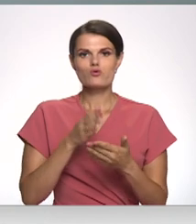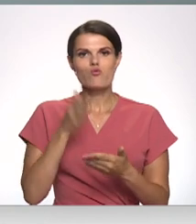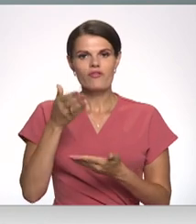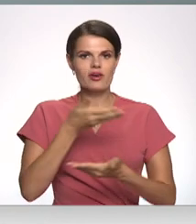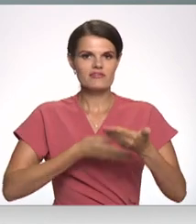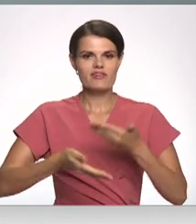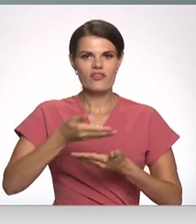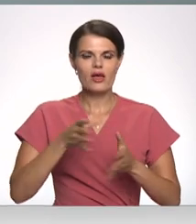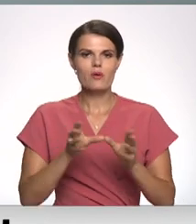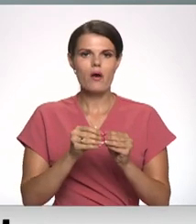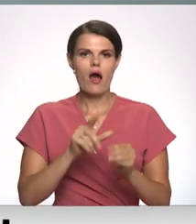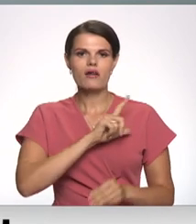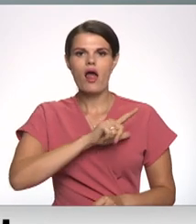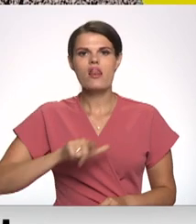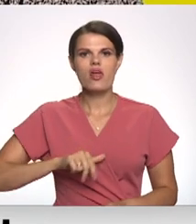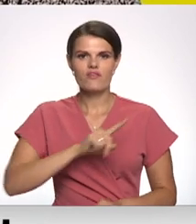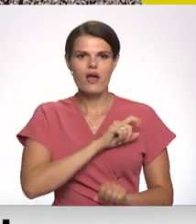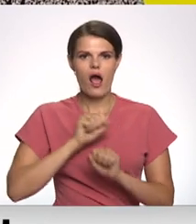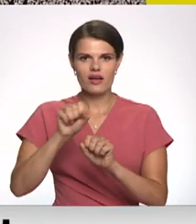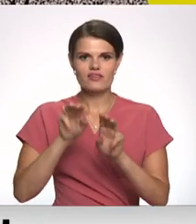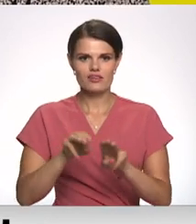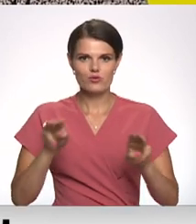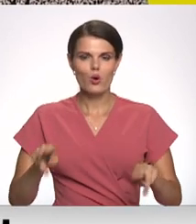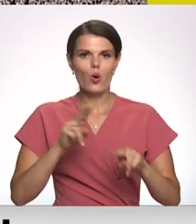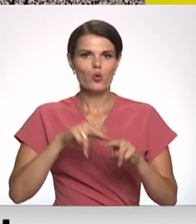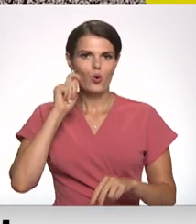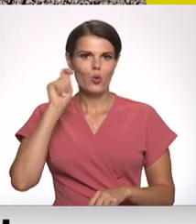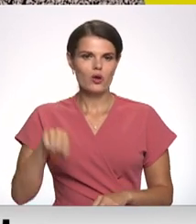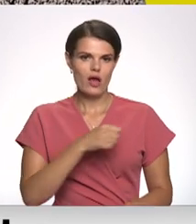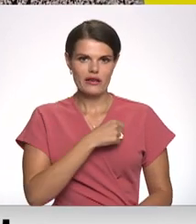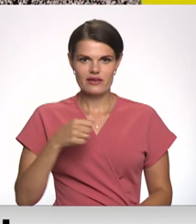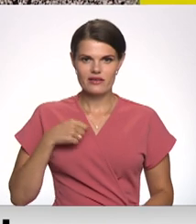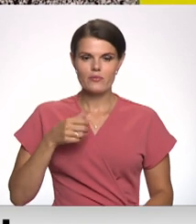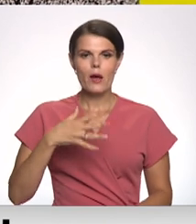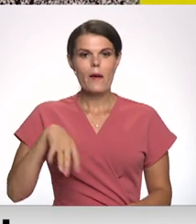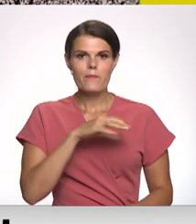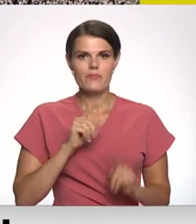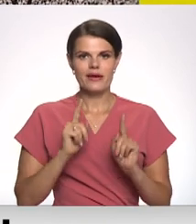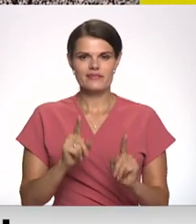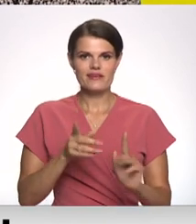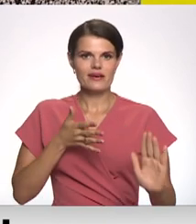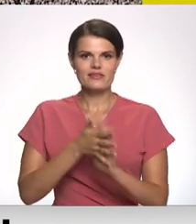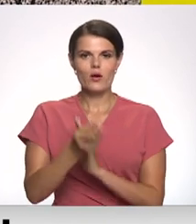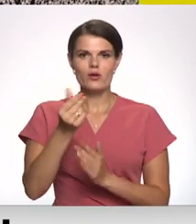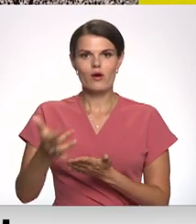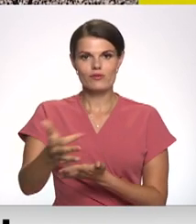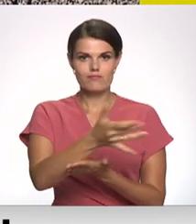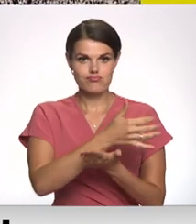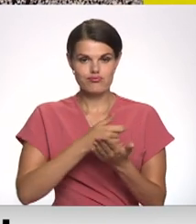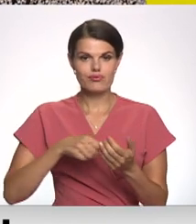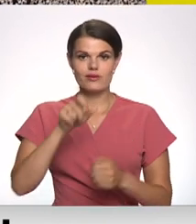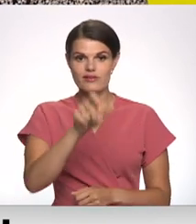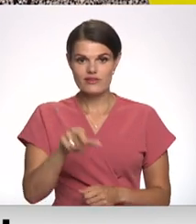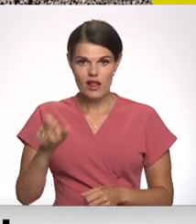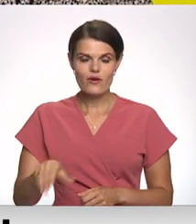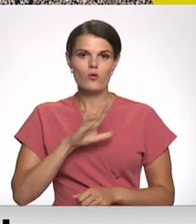sadarbībā ar Latvijas aizsardzības ministriju un, protams, ar Ukrainas armiju. Tātad mēs esam tikai tie, pie kuriem ir tā vāclīte, kur sabiedrība saziedo.